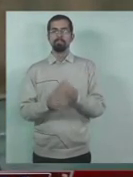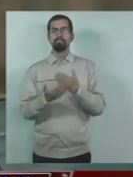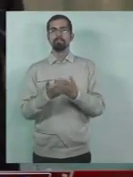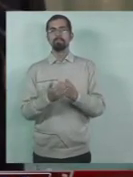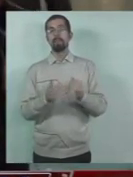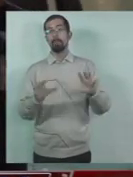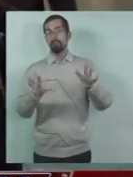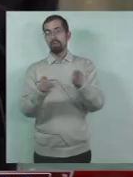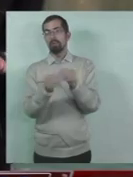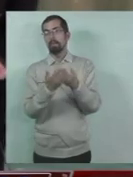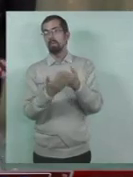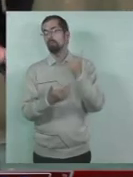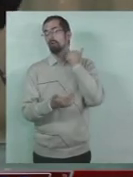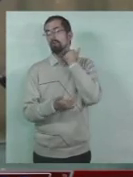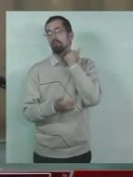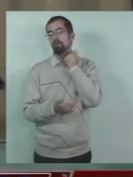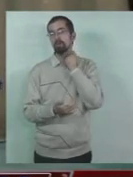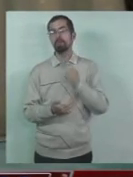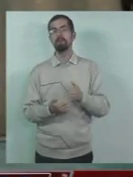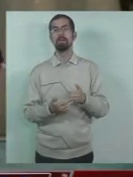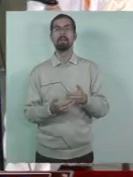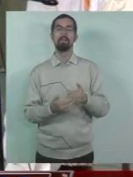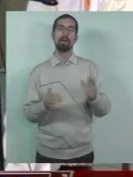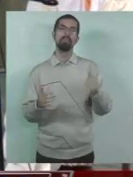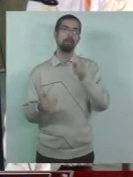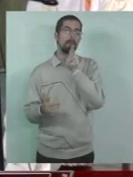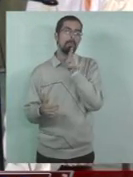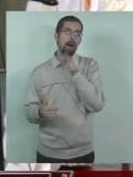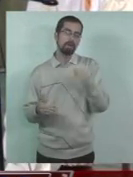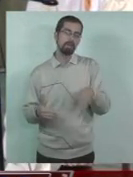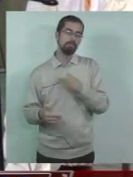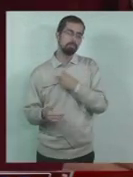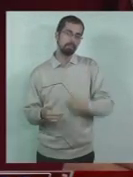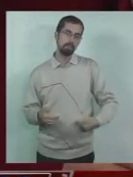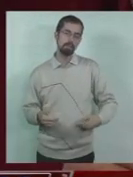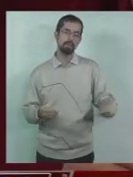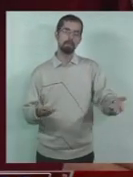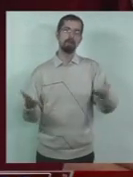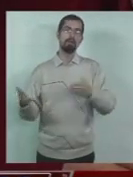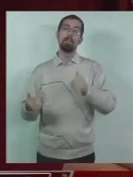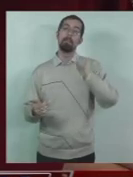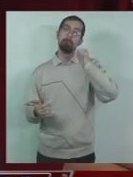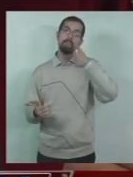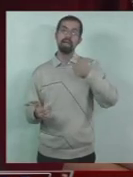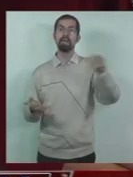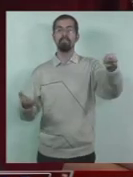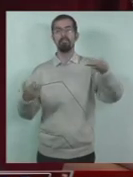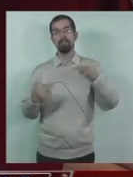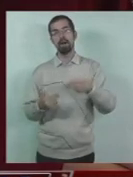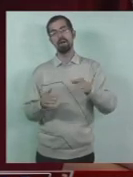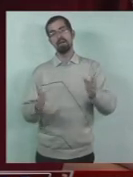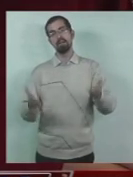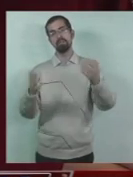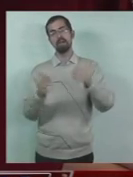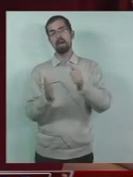în programul Împreună pentru Câmpul Lung. În cadrul festivalului, marți, la primăria municipiului Câmpul Lung, în sala de festivități, va avea loc